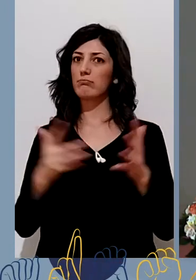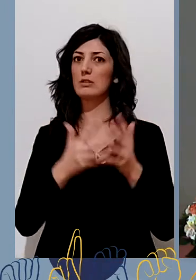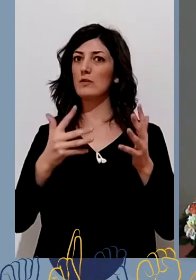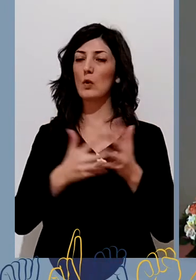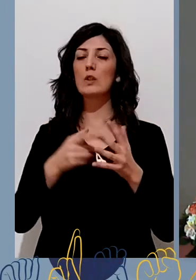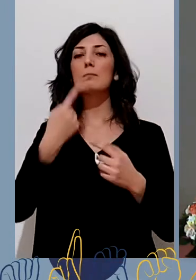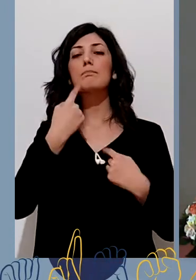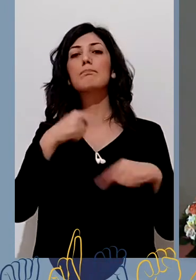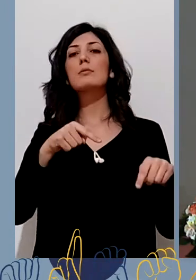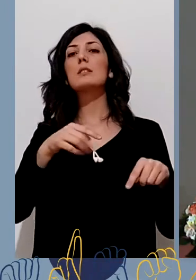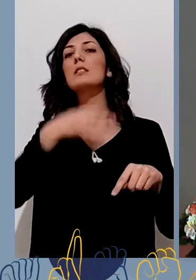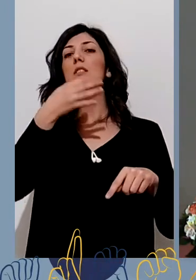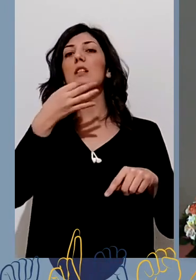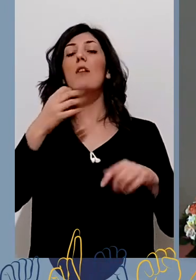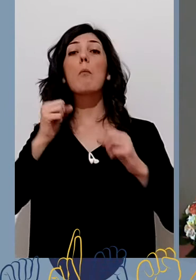di